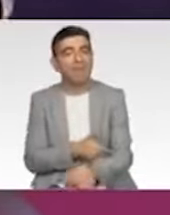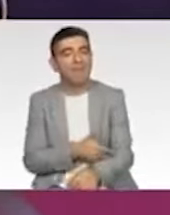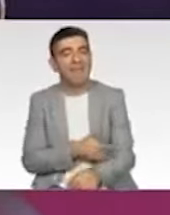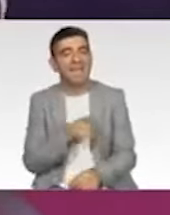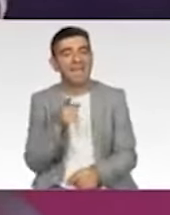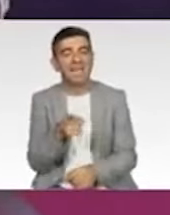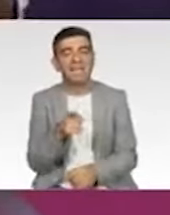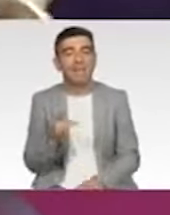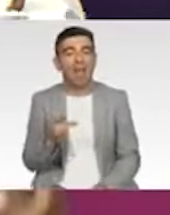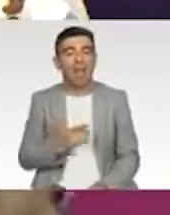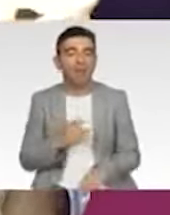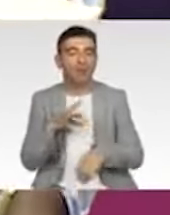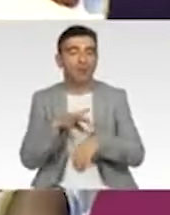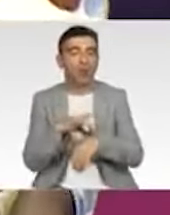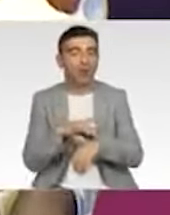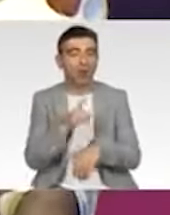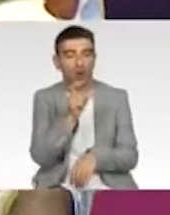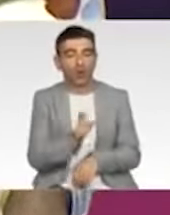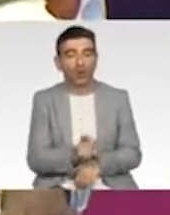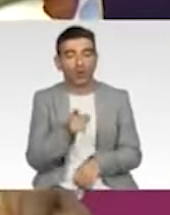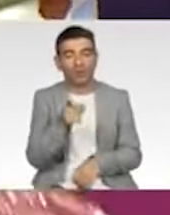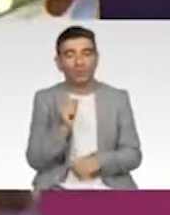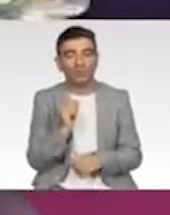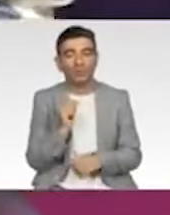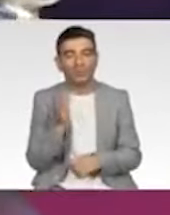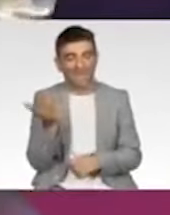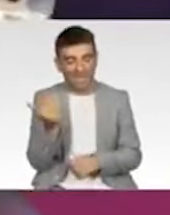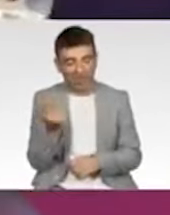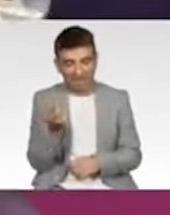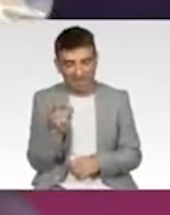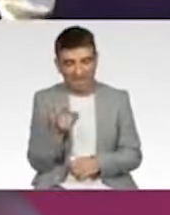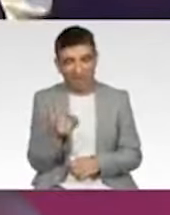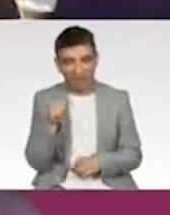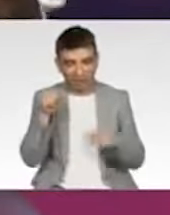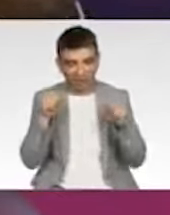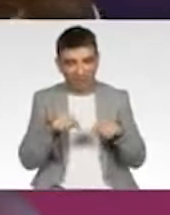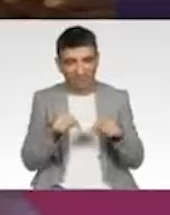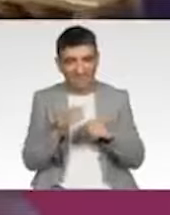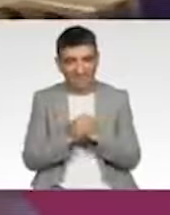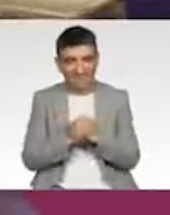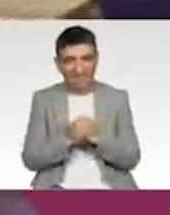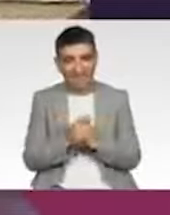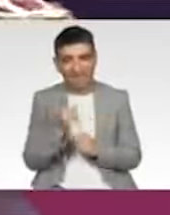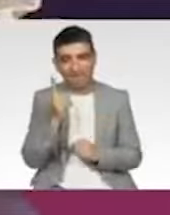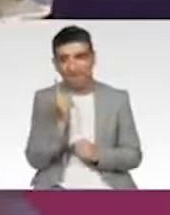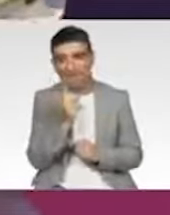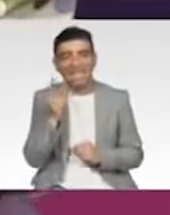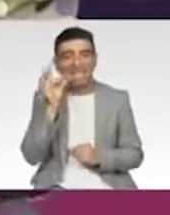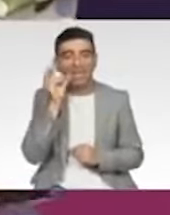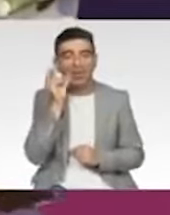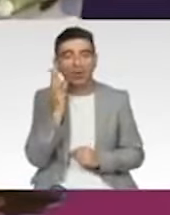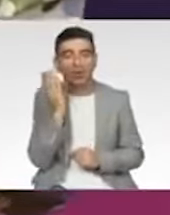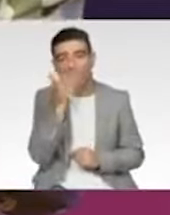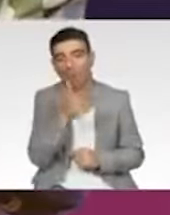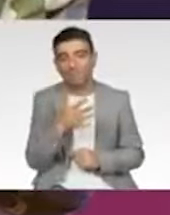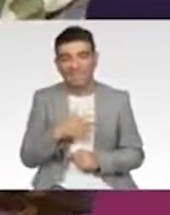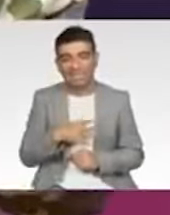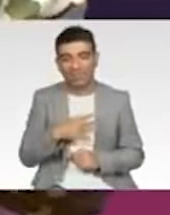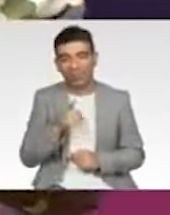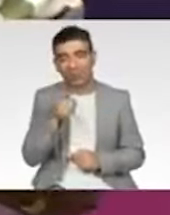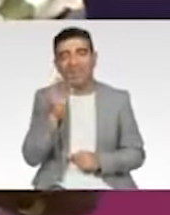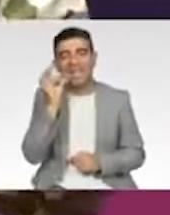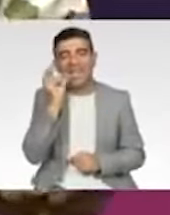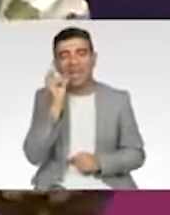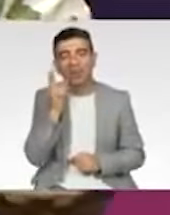kardiyolog doçent doktor Muhammed Keskin hocam gelecek. Şimdi bir Giresun'a götürmek istiyorum sizi.